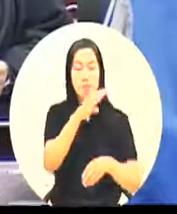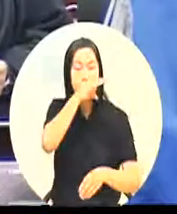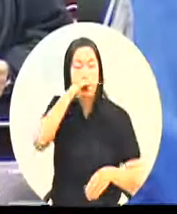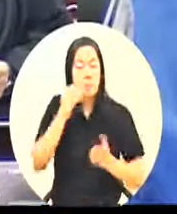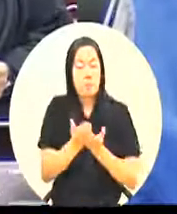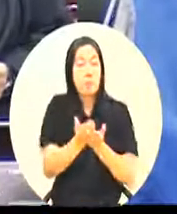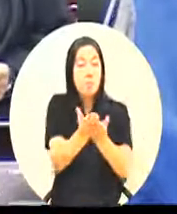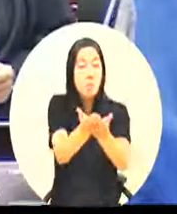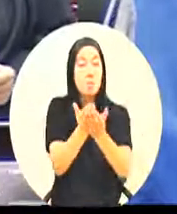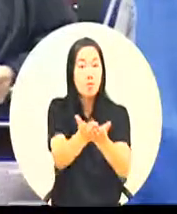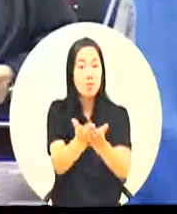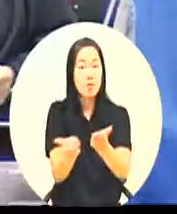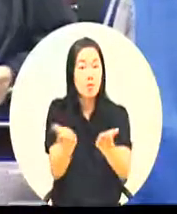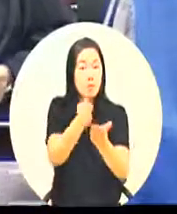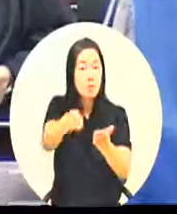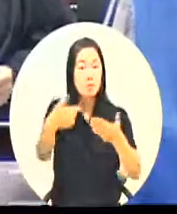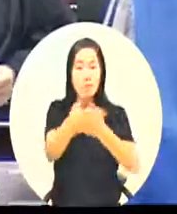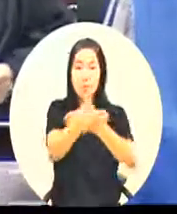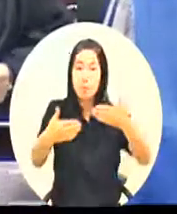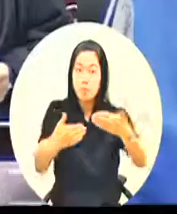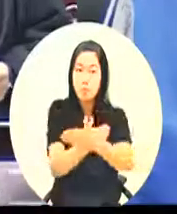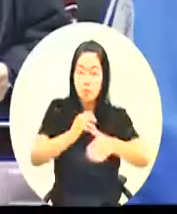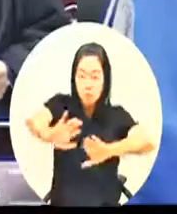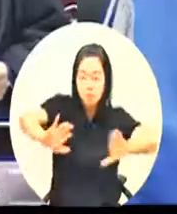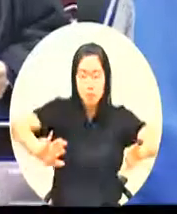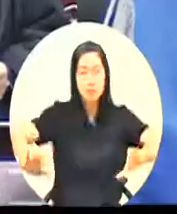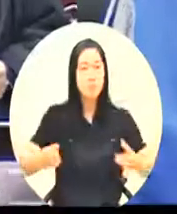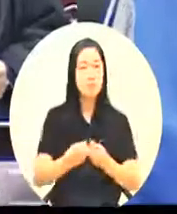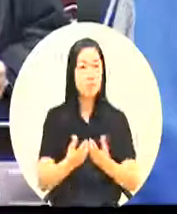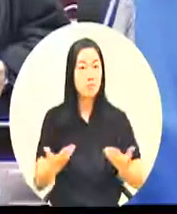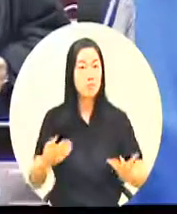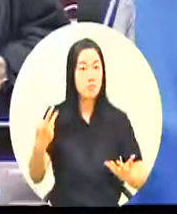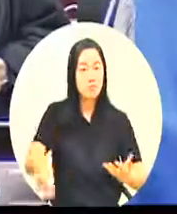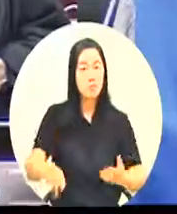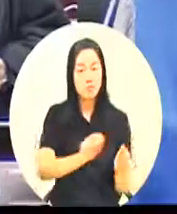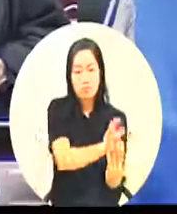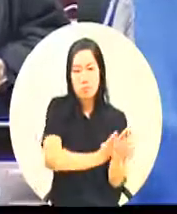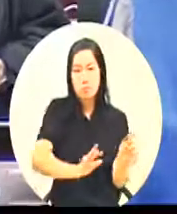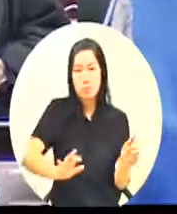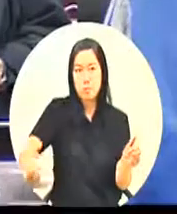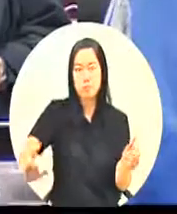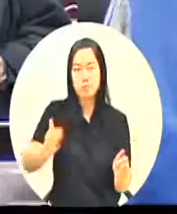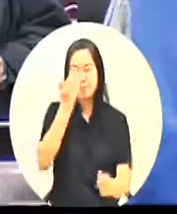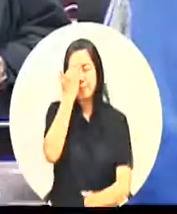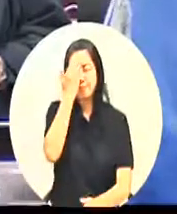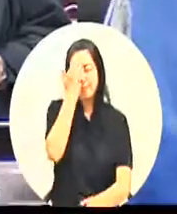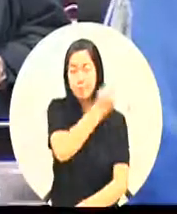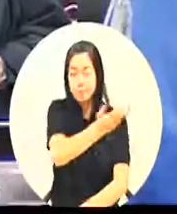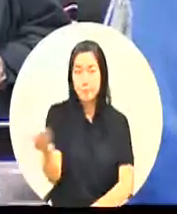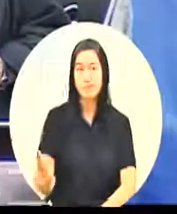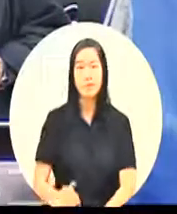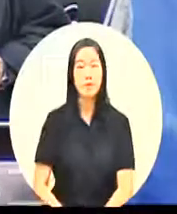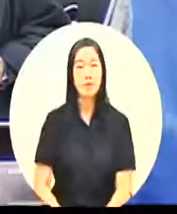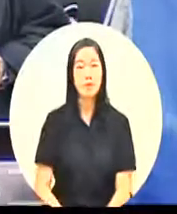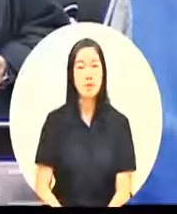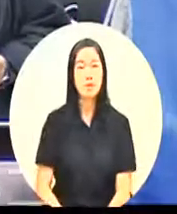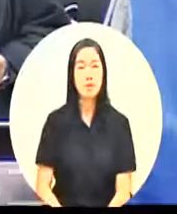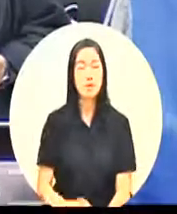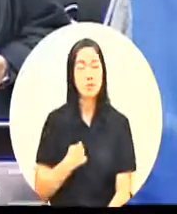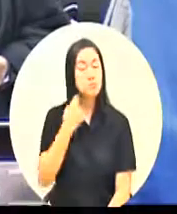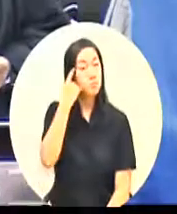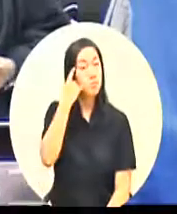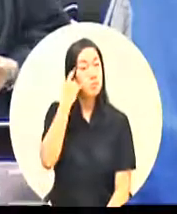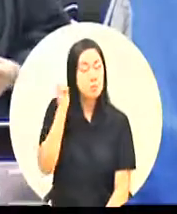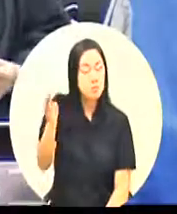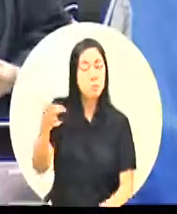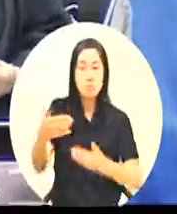通管制、交通动线啊，有很多造成有若干的混乱。那我觉得我们的交通局、